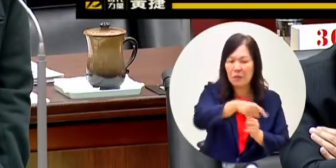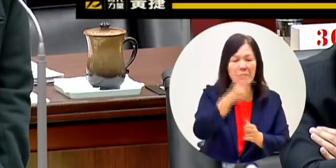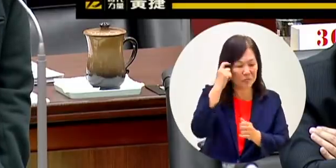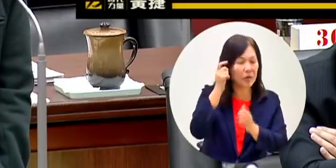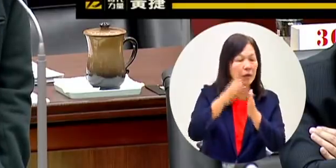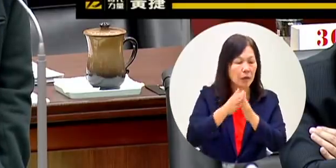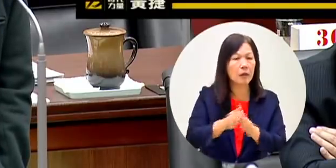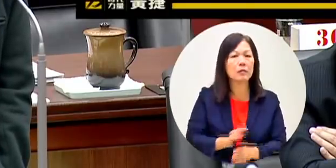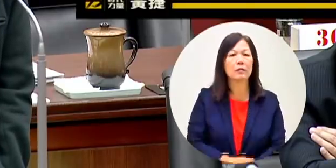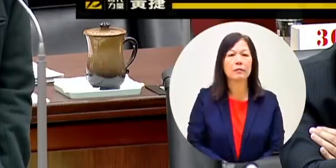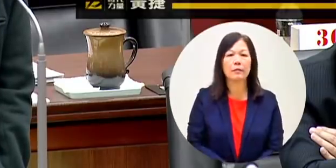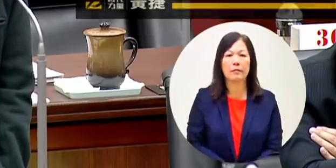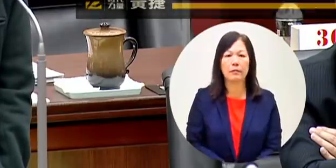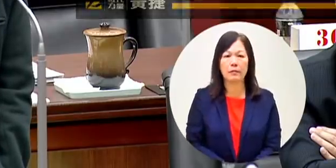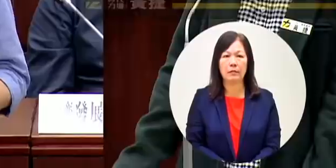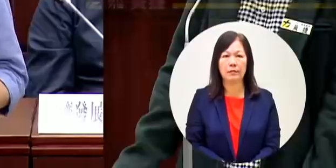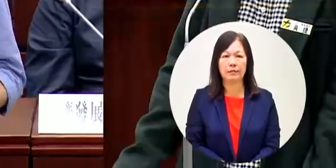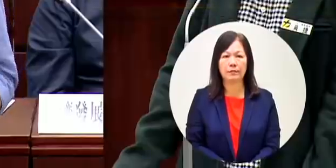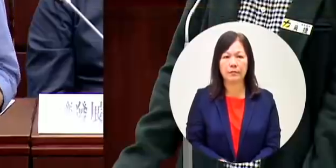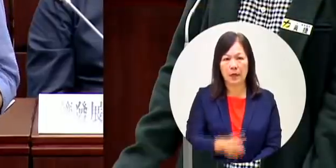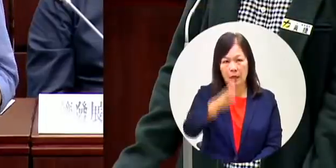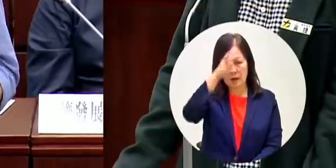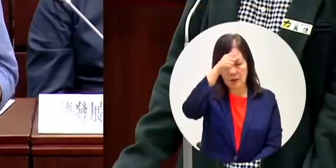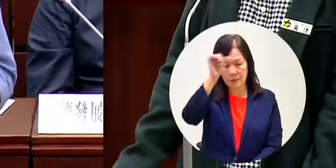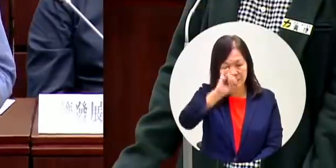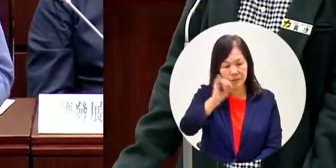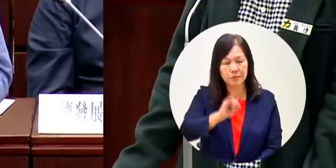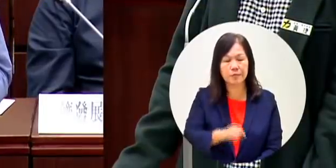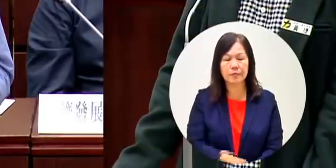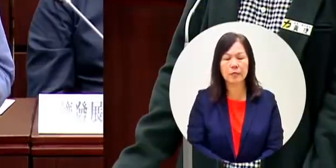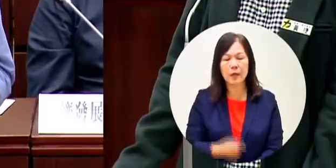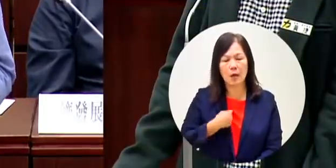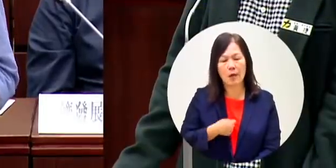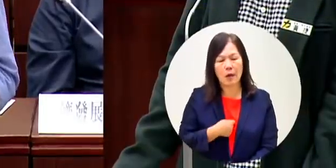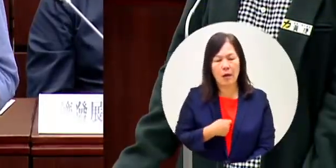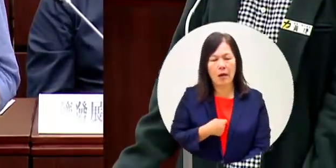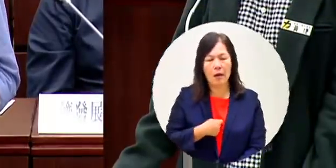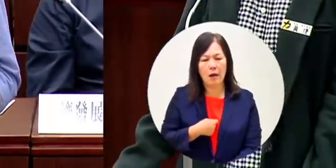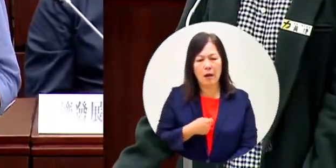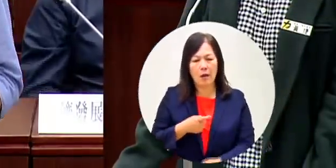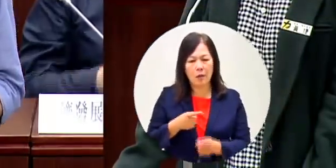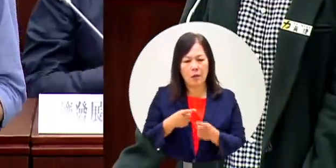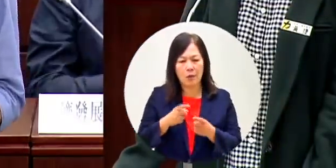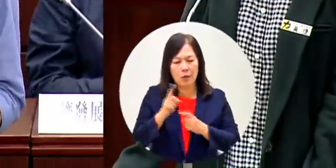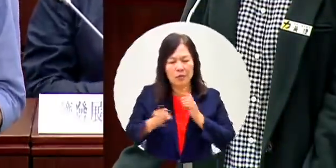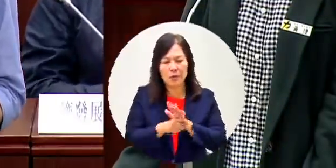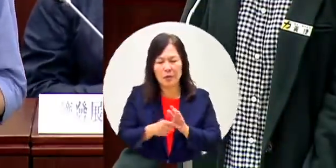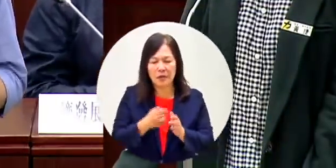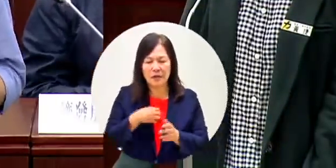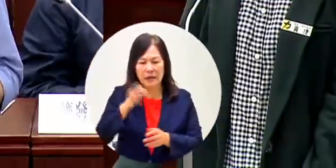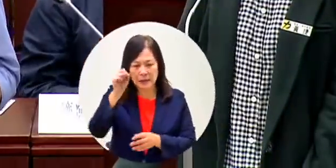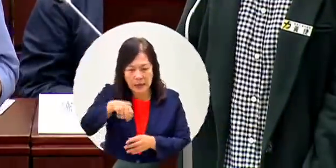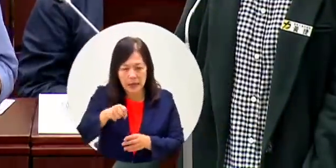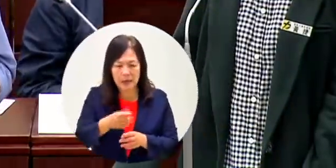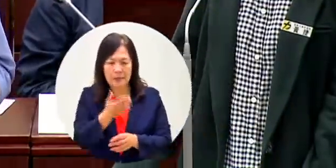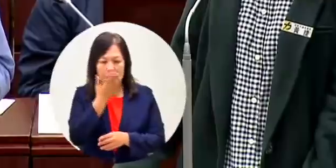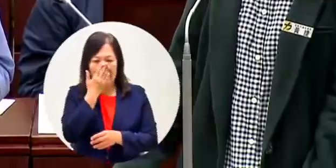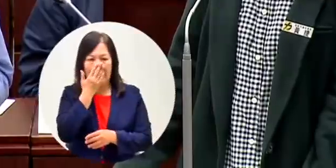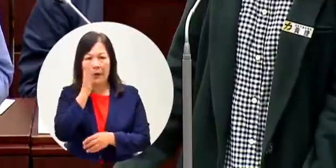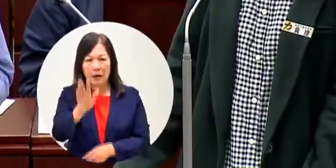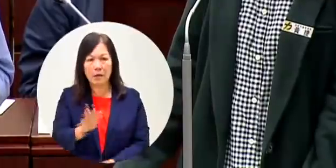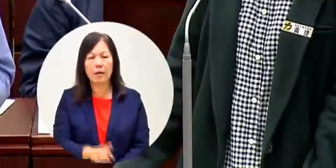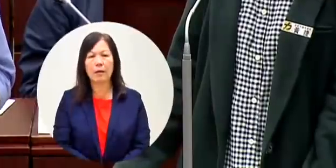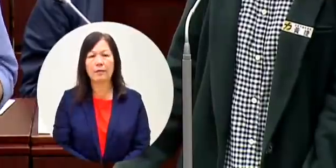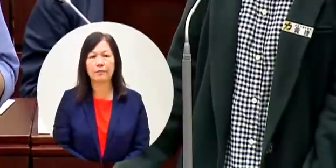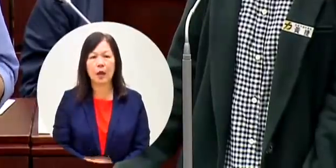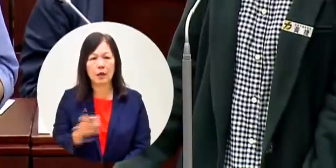黄议员，这样子好不好？我不敢随便承诺，是我承诺之后，我希望能够见机履机。那这些都会影响到高雄未来很重要